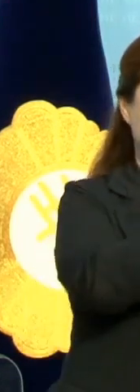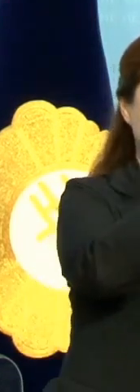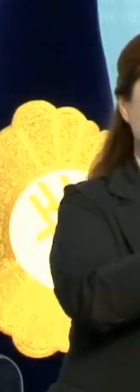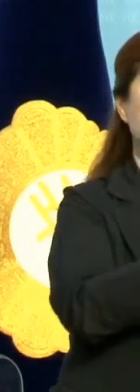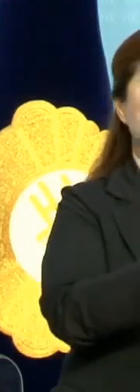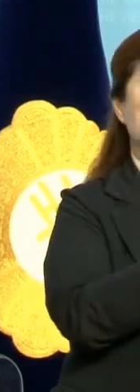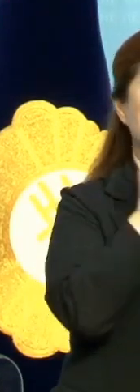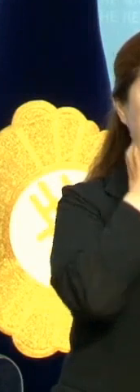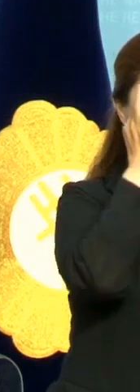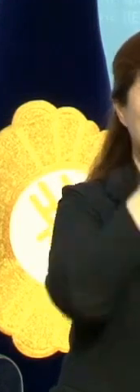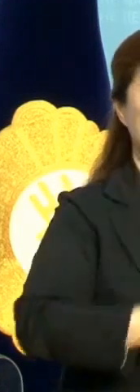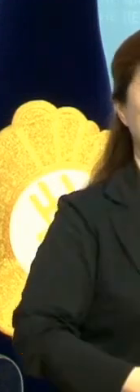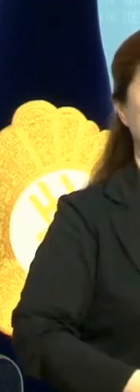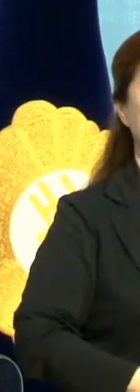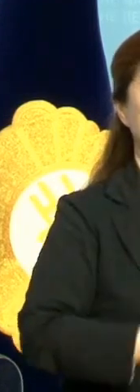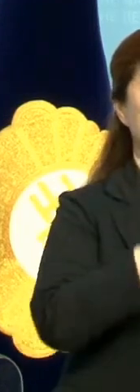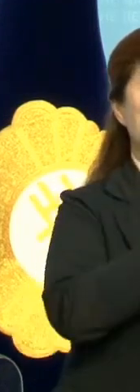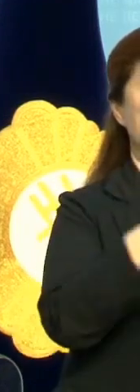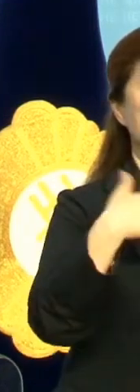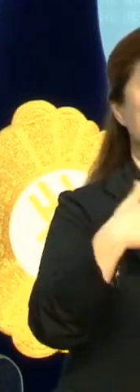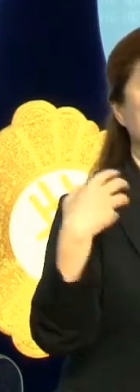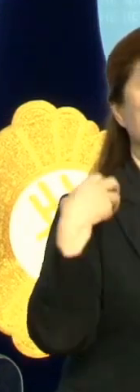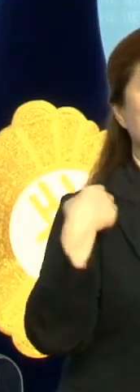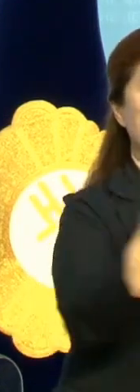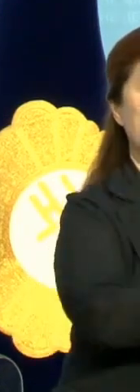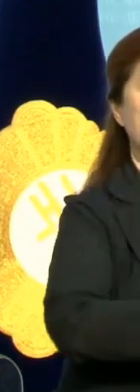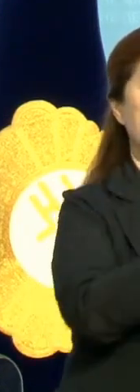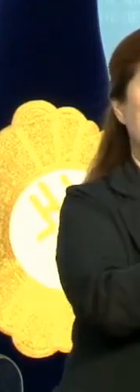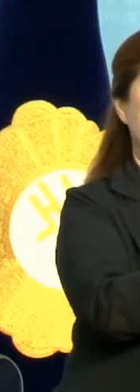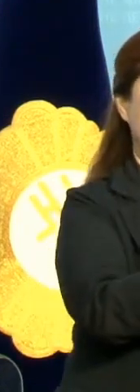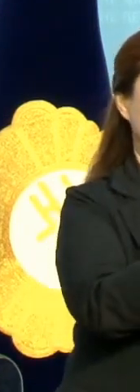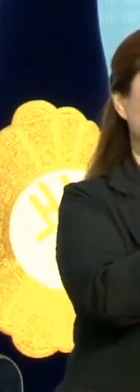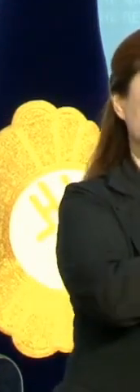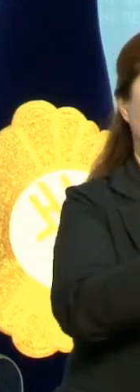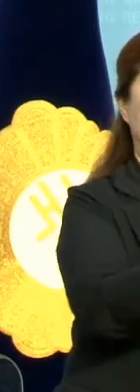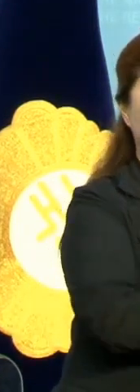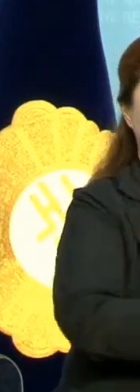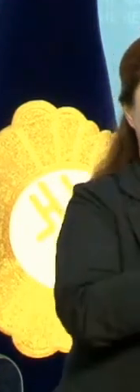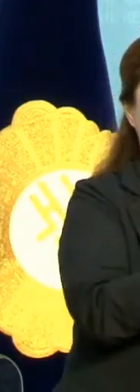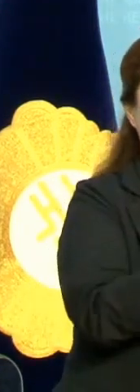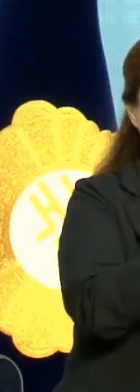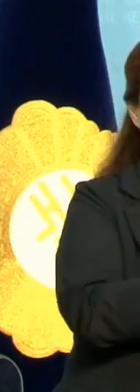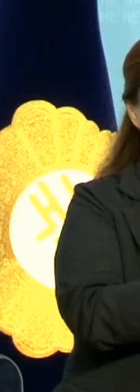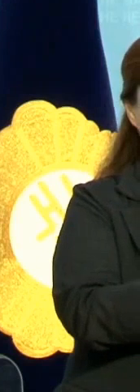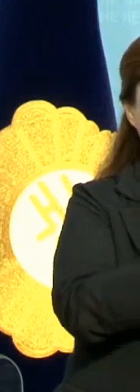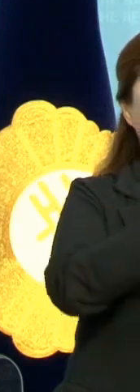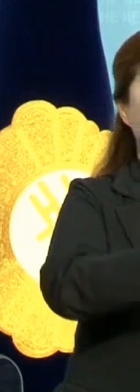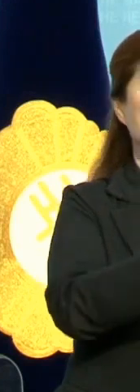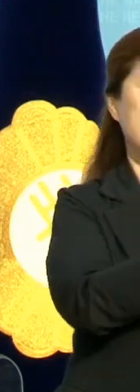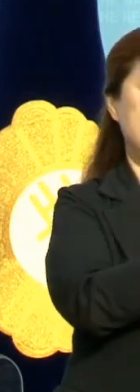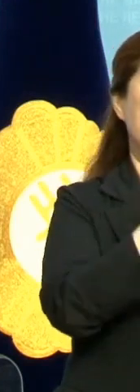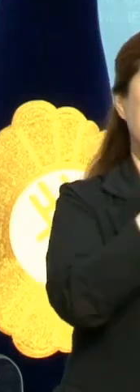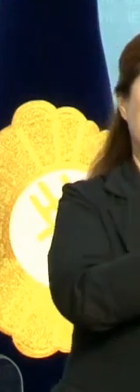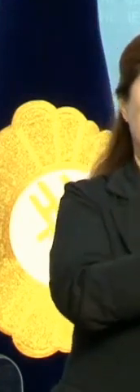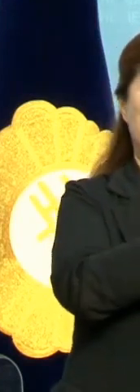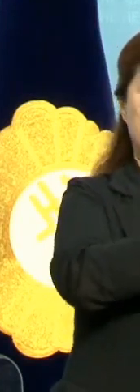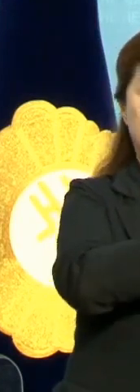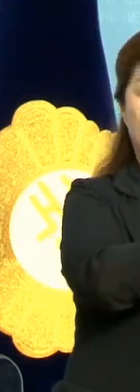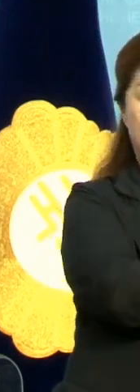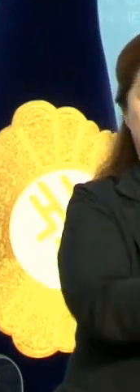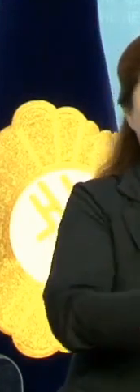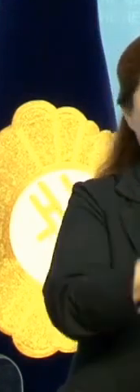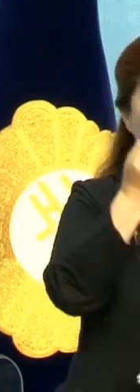다하겠습니다. 관련 상임위인 법사위에서 이 개정안에 대한 논의를 해주시고